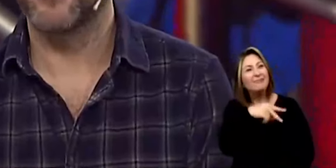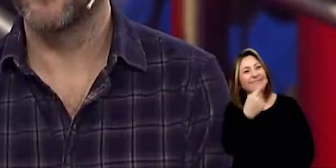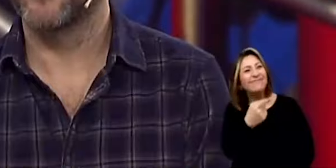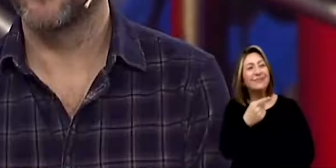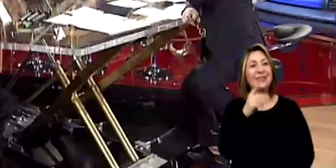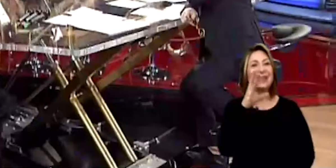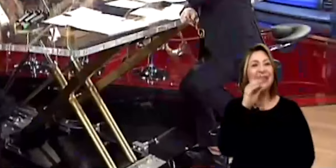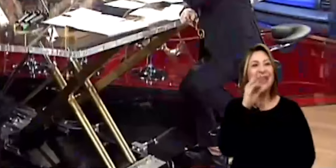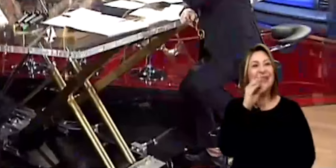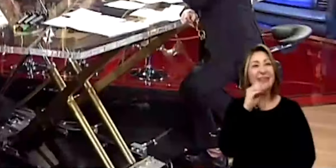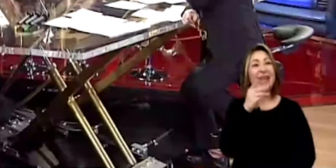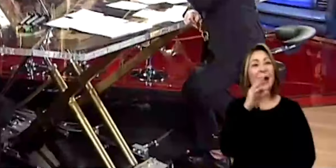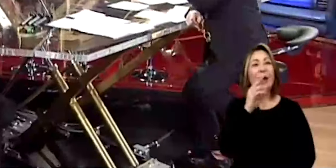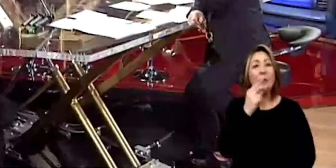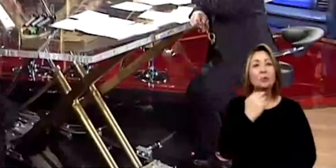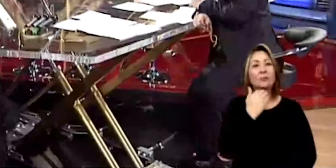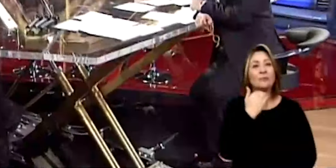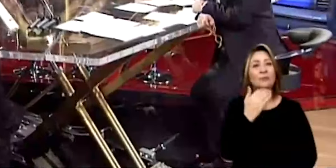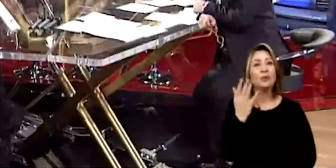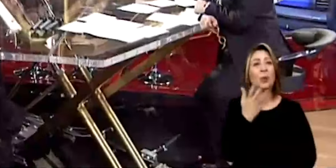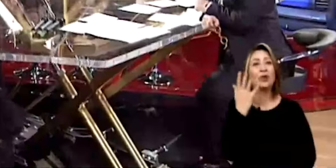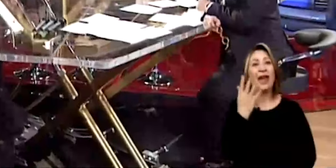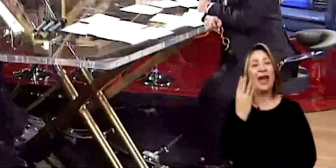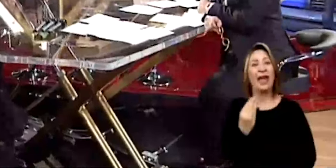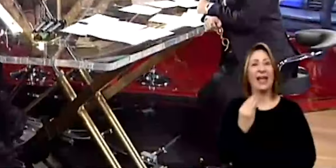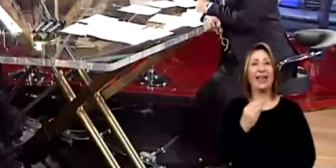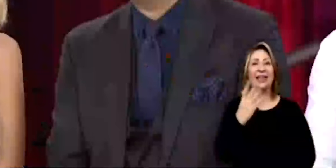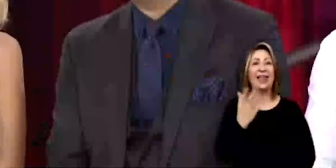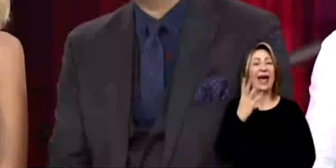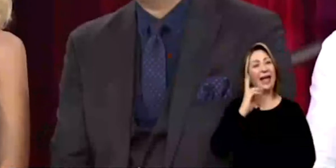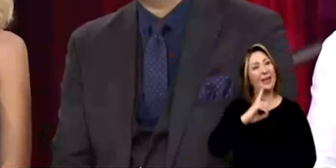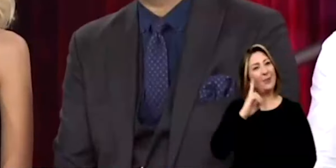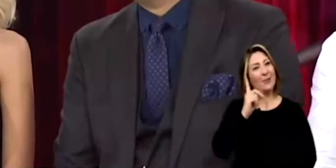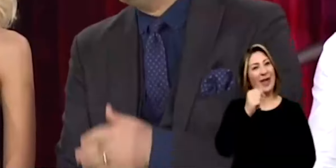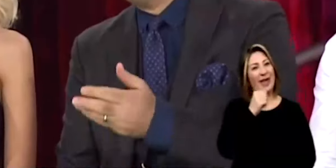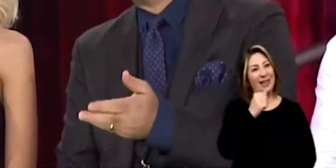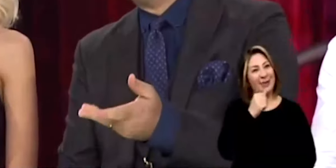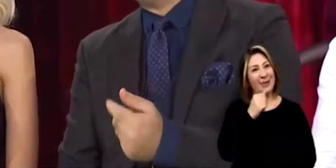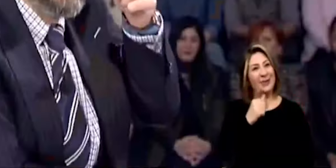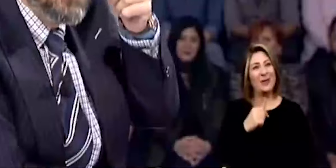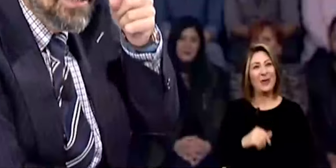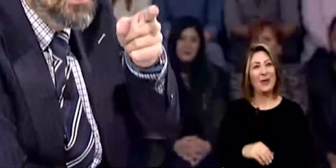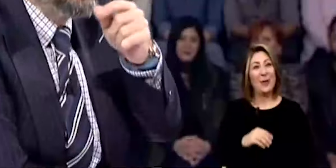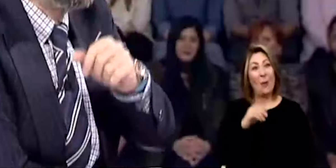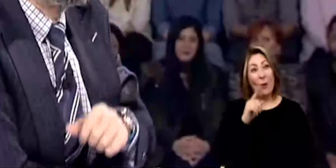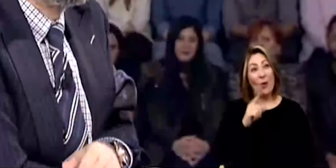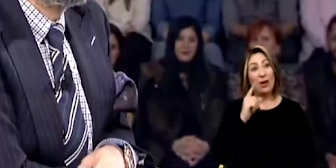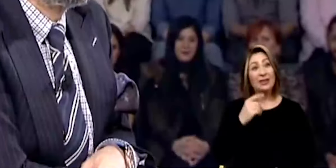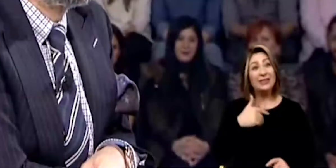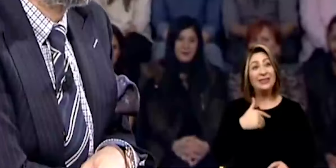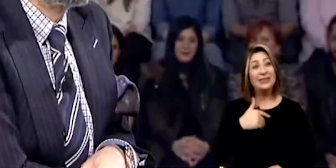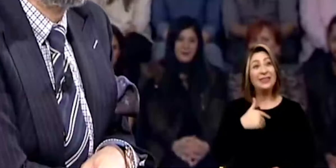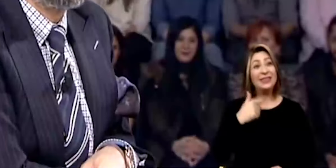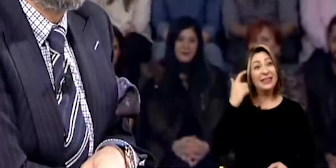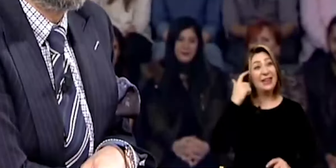aslında geveze olandan, kekeme olan çok daha iyi ve çok daha kibar bir adam. Ona bakarsan... Belki daha da geveze